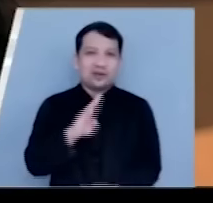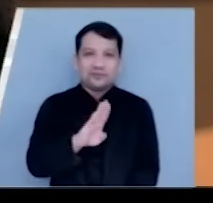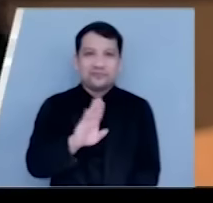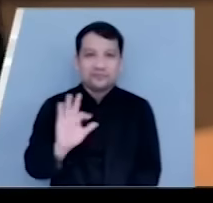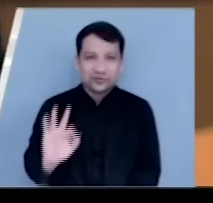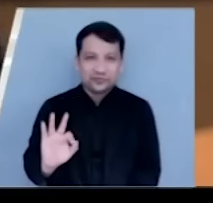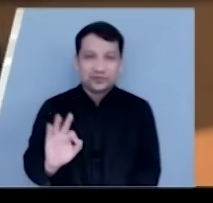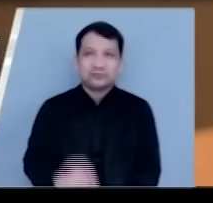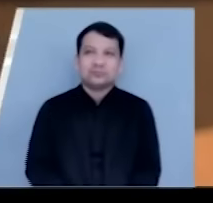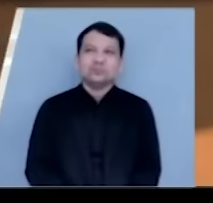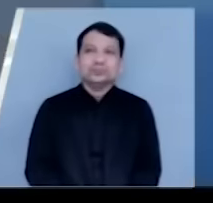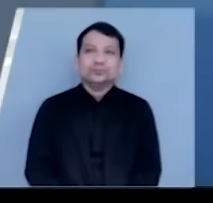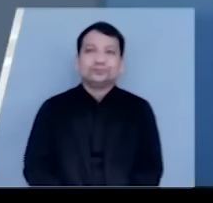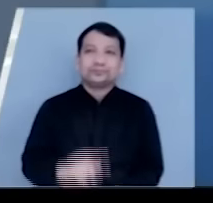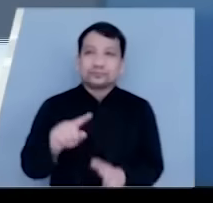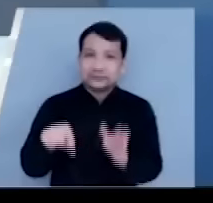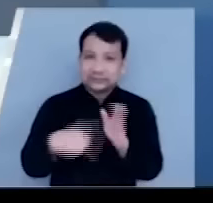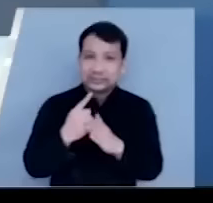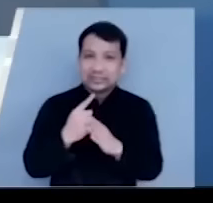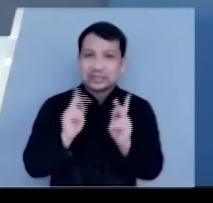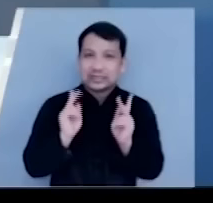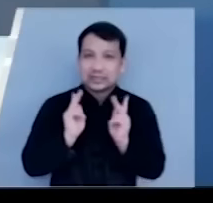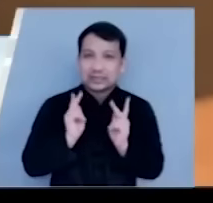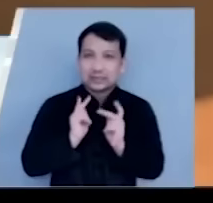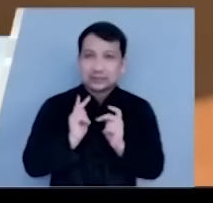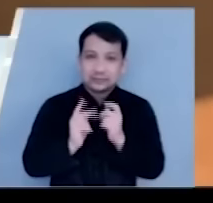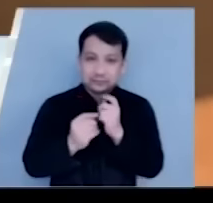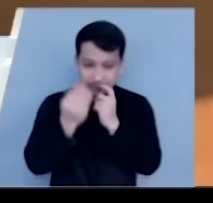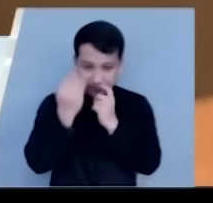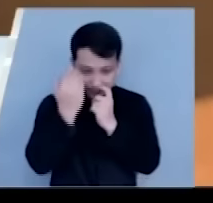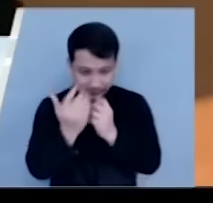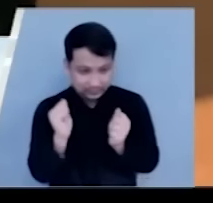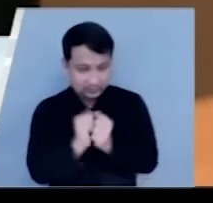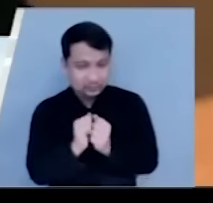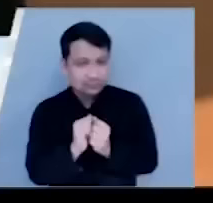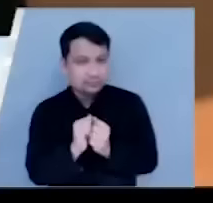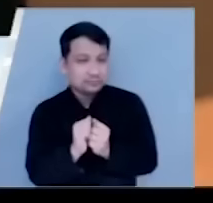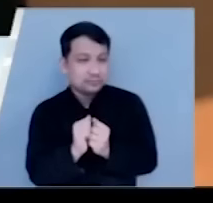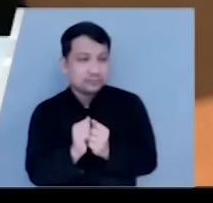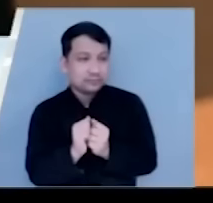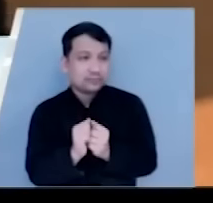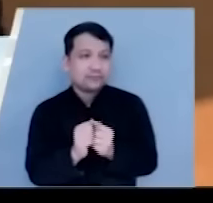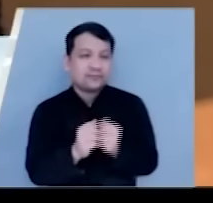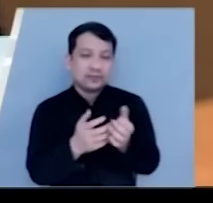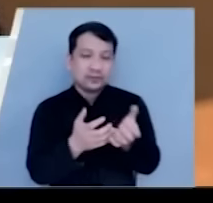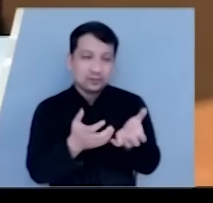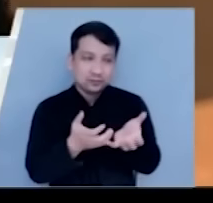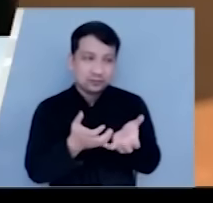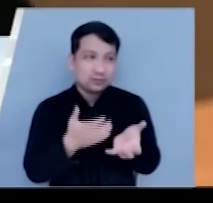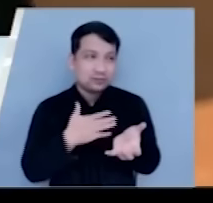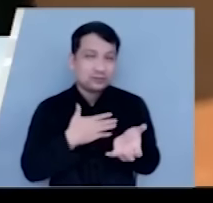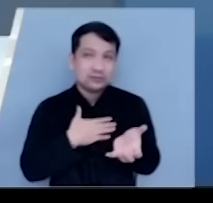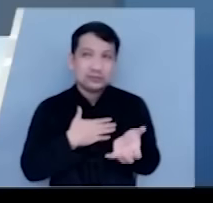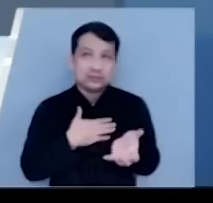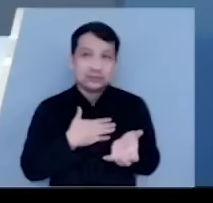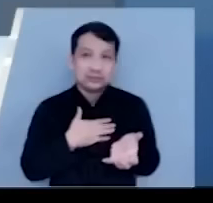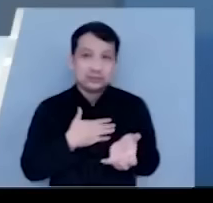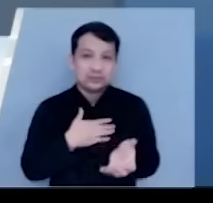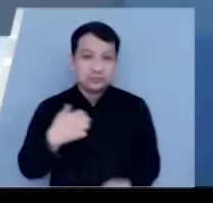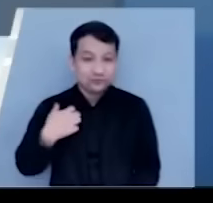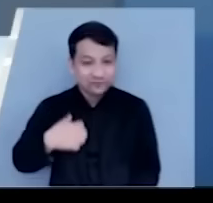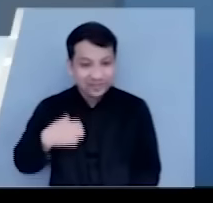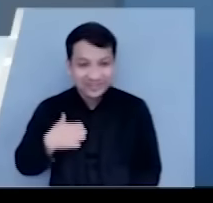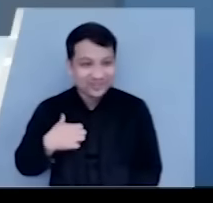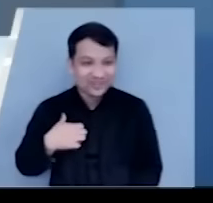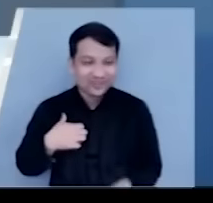minsan kilig-kilig po talaga ako. Ito na lang po, so... Yung gusto ko kasi, hindi niya alam na gusto ko siya.